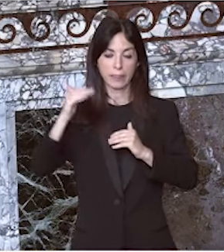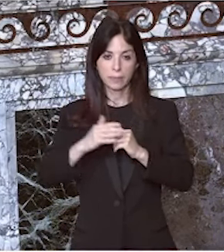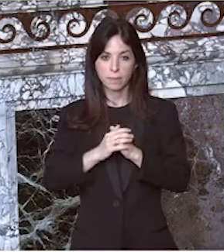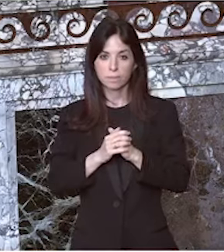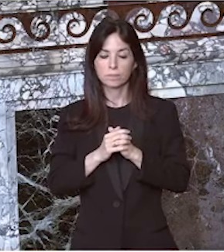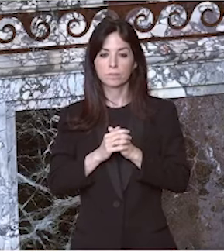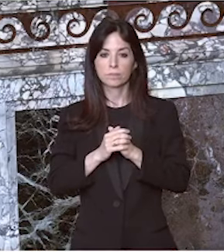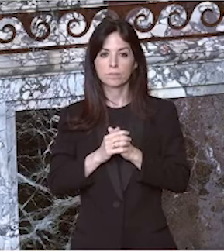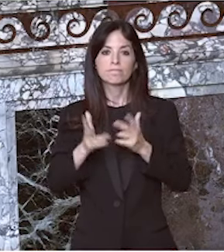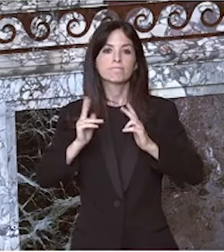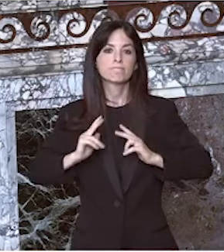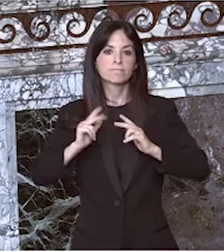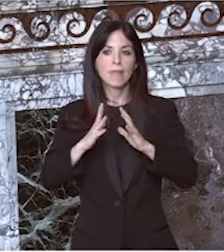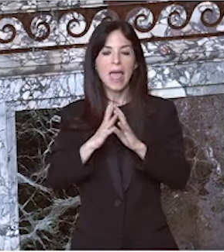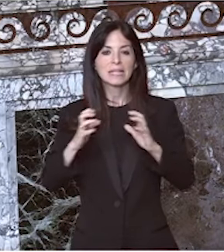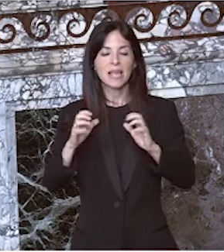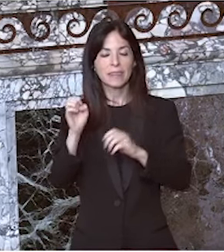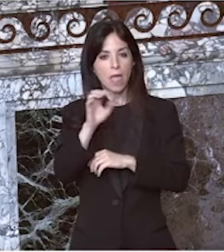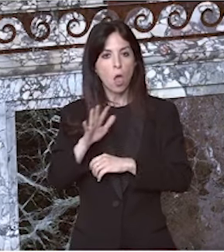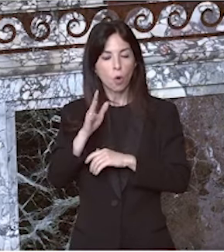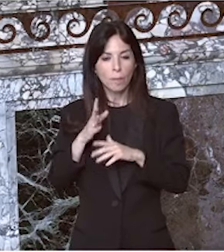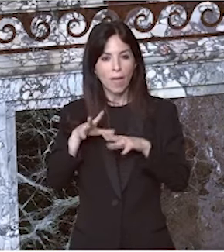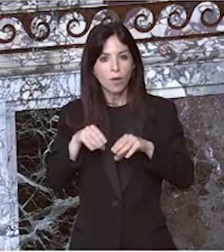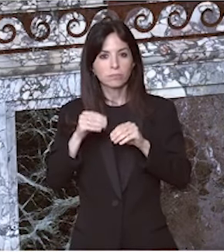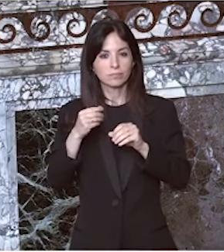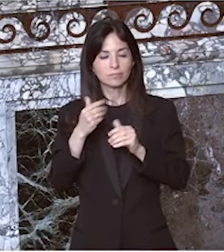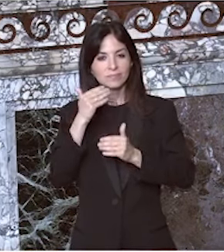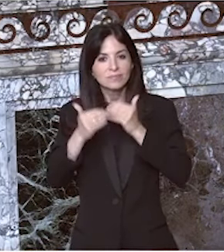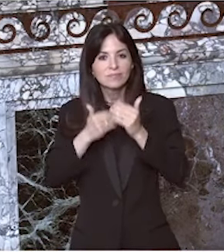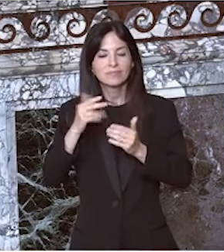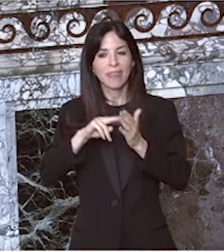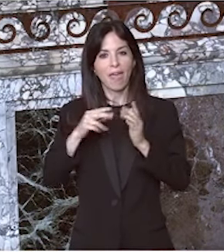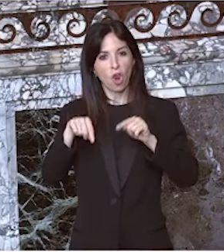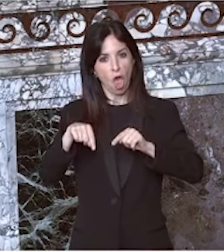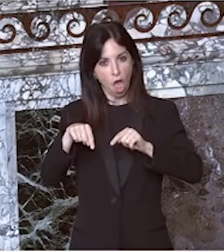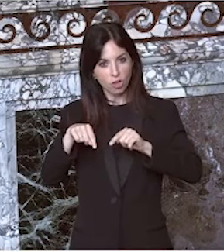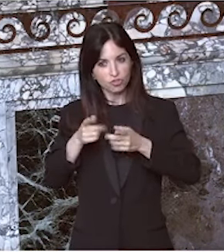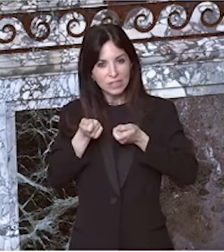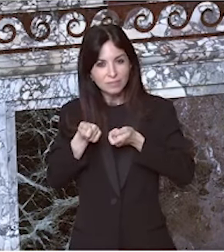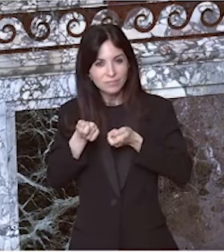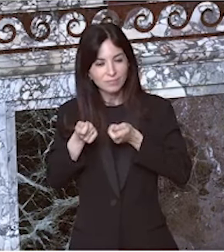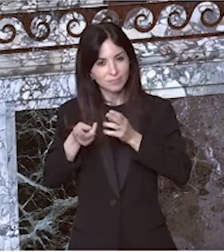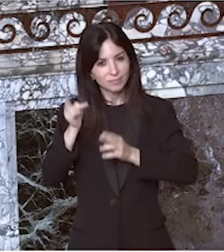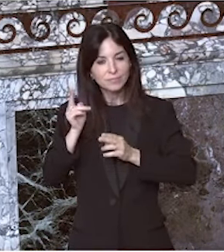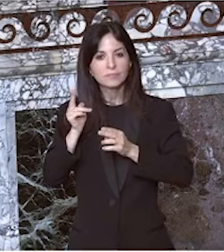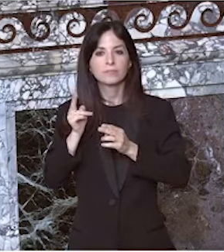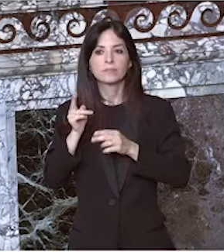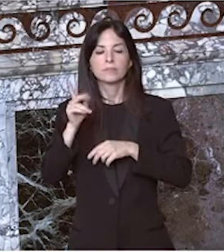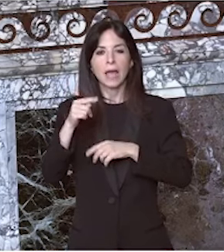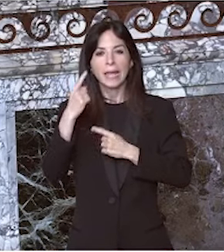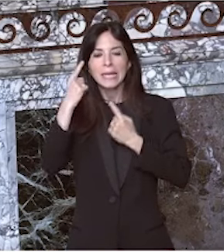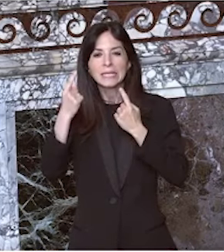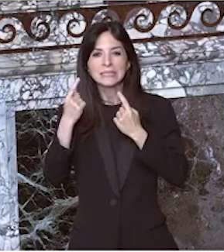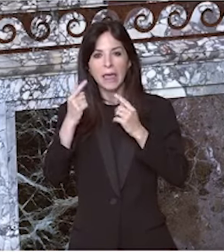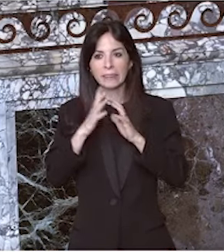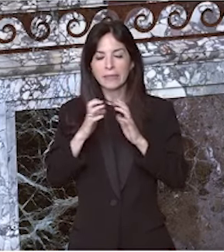È auspicabile l'ingresso di aziende europee nello sviluppo di questa tecnologia. Iniziative comuni tra operatori di diversi